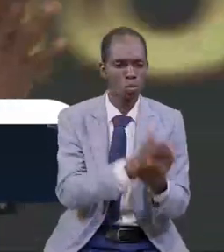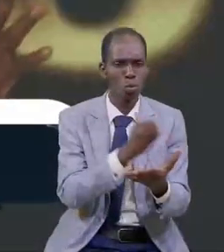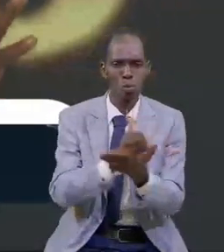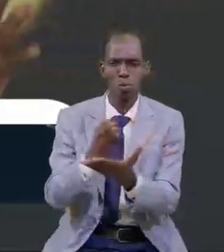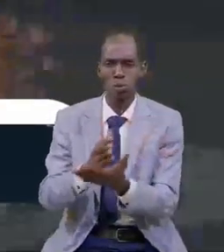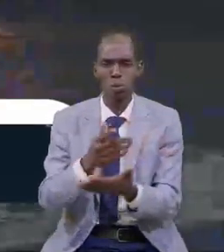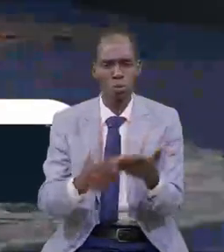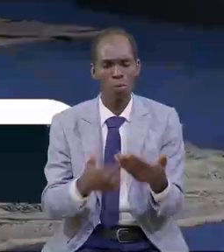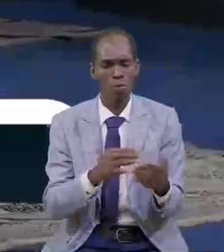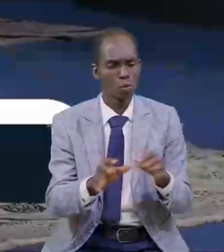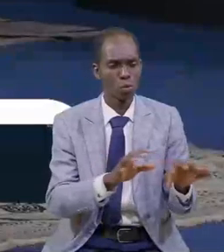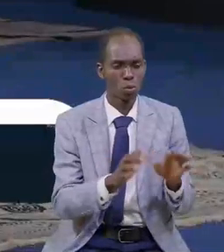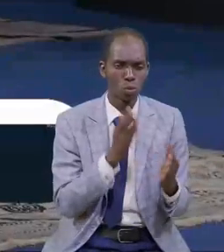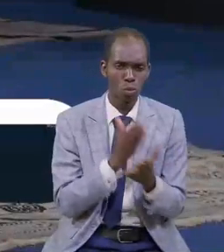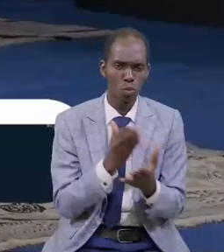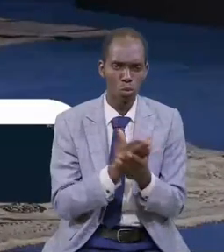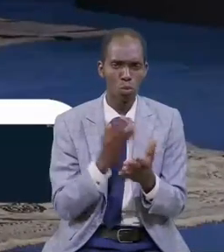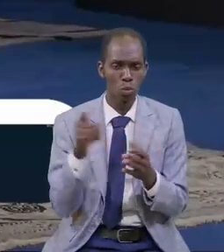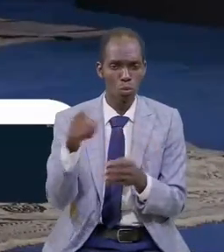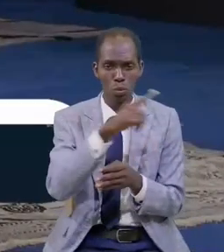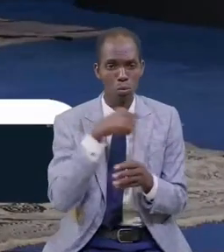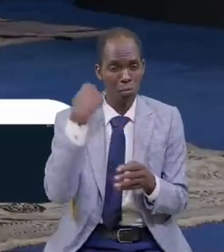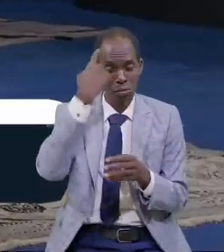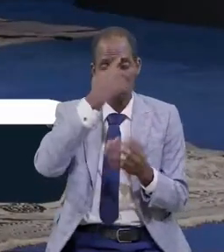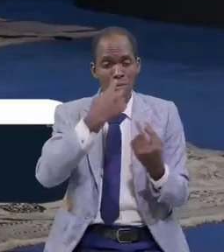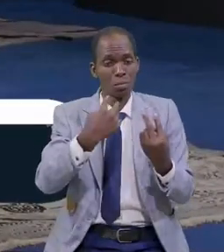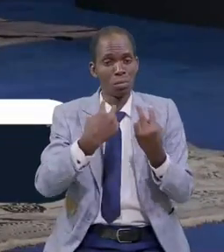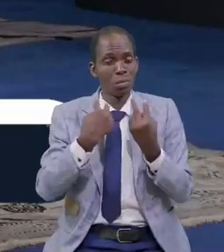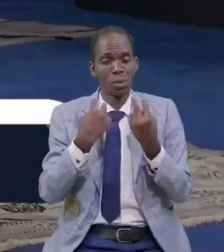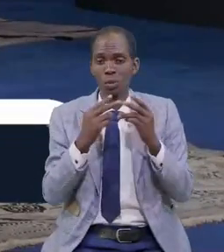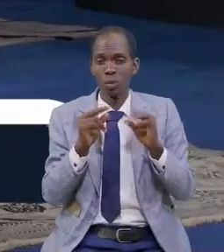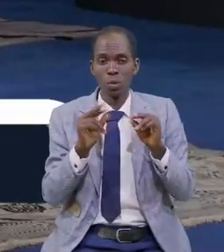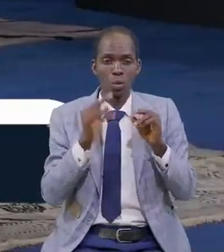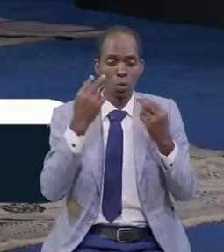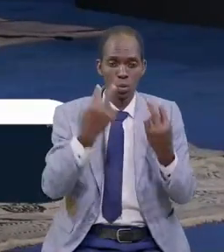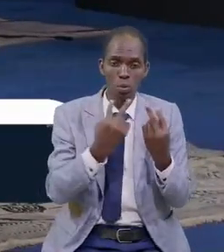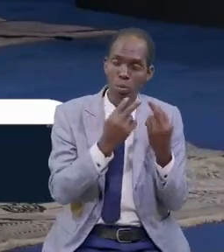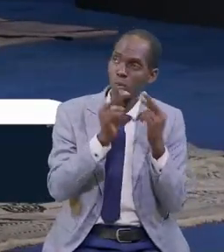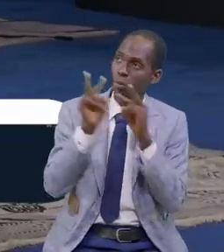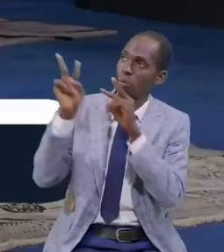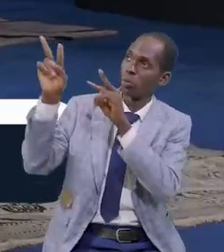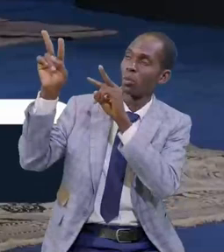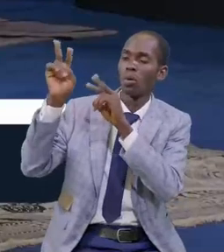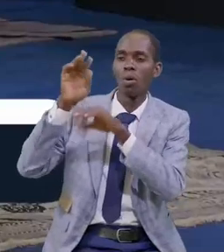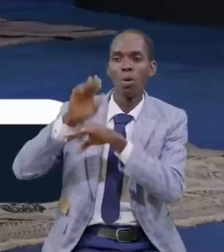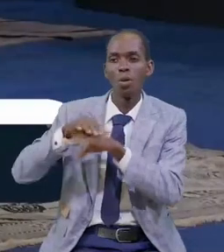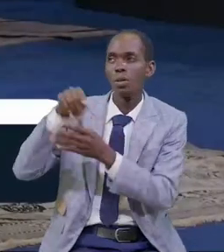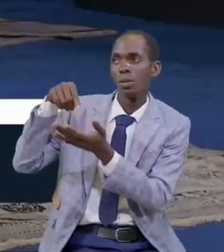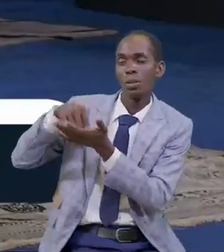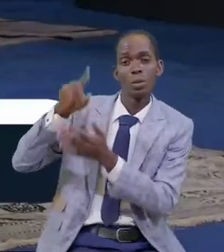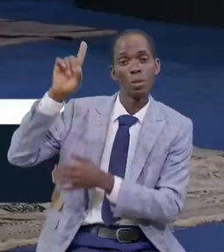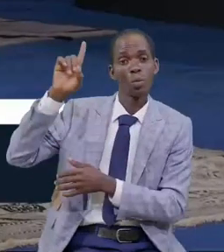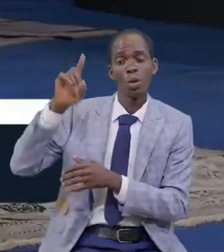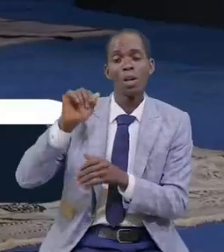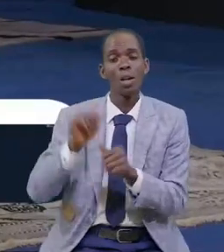que vous faites regardez celui-ci voici détournez-vous de tout pour regarder celui-ci parce